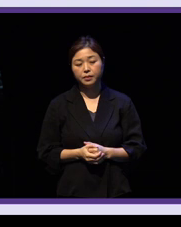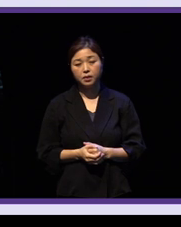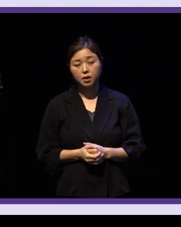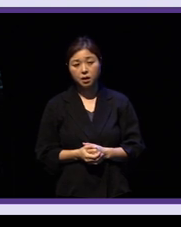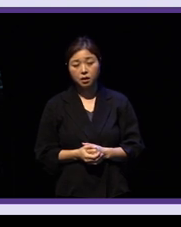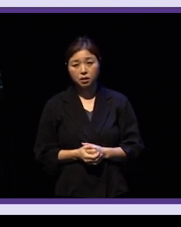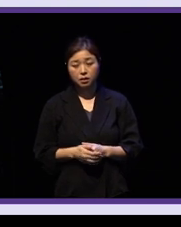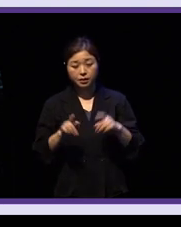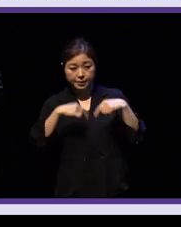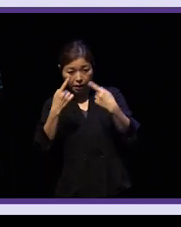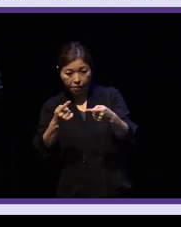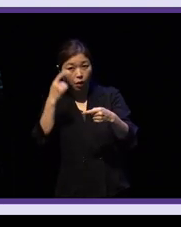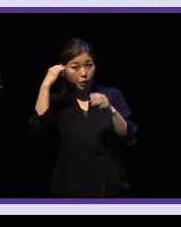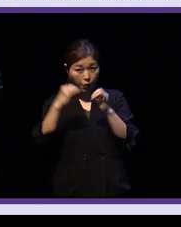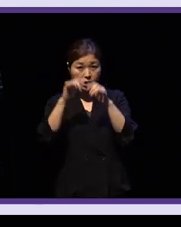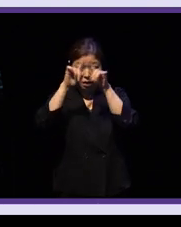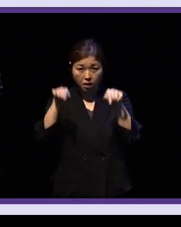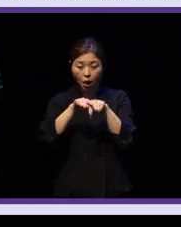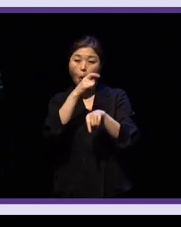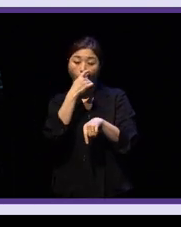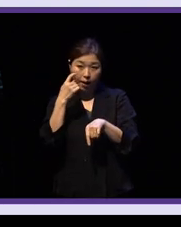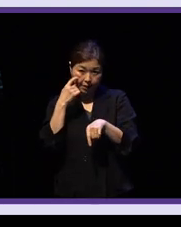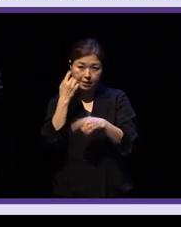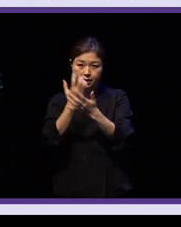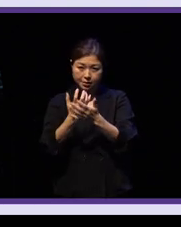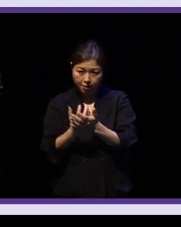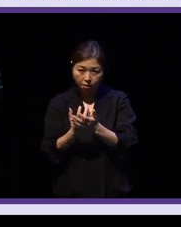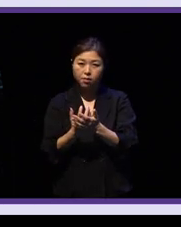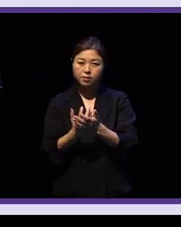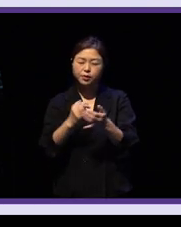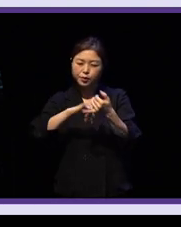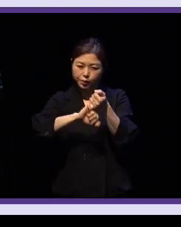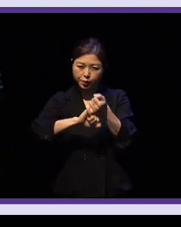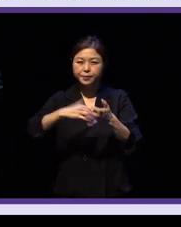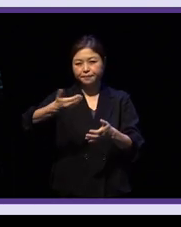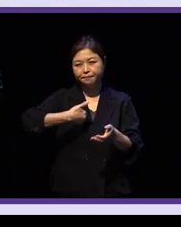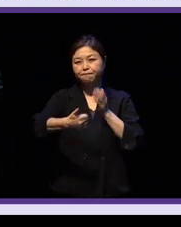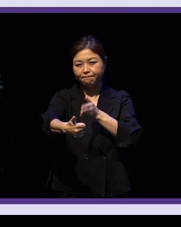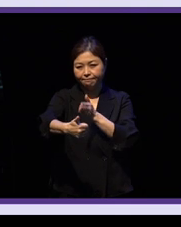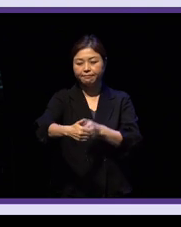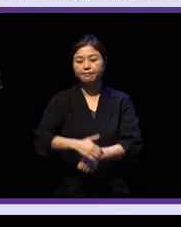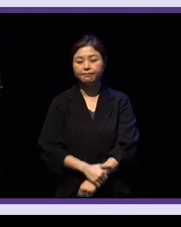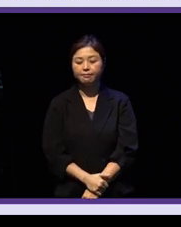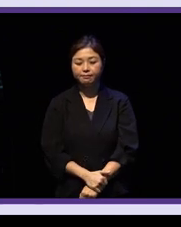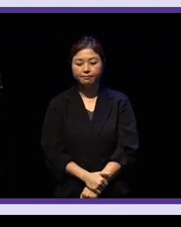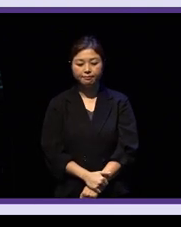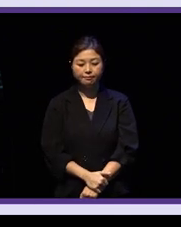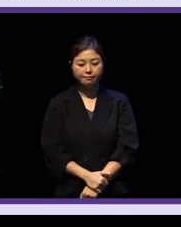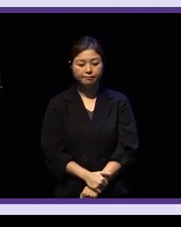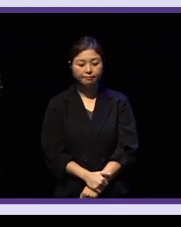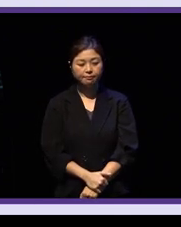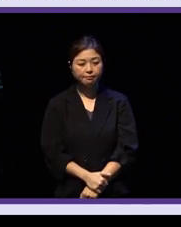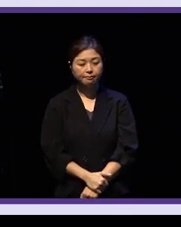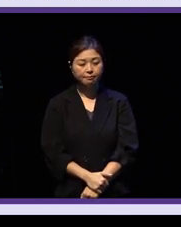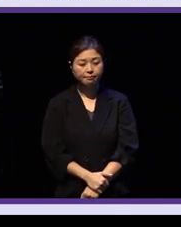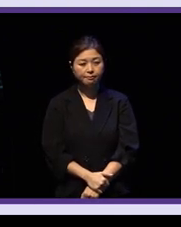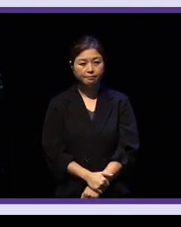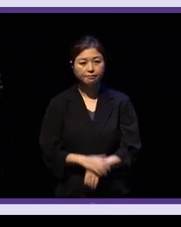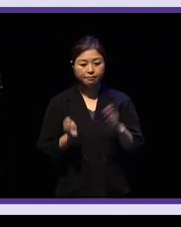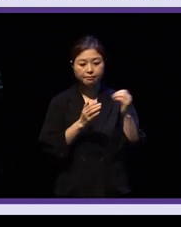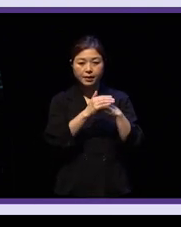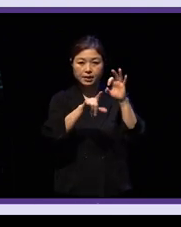대해서는 참여 통리사업 동의확인서를 소정 양식에 따라서 추가로 별첨을 해 주시면 감사드리겠습니다 저희가